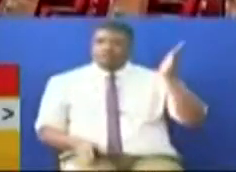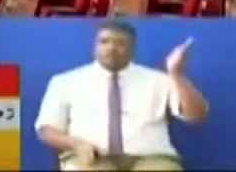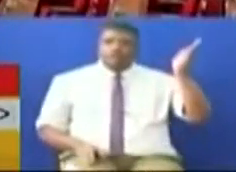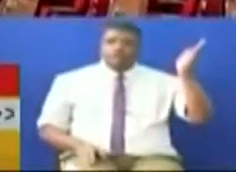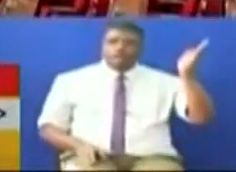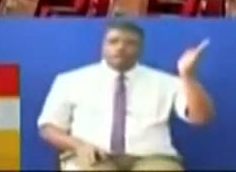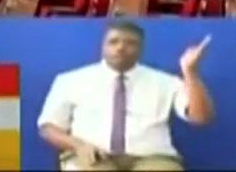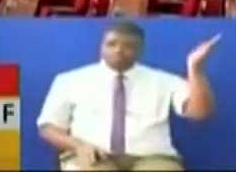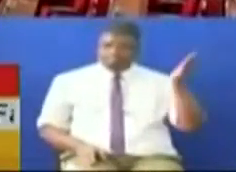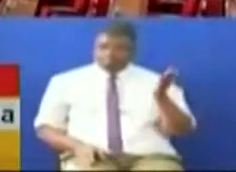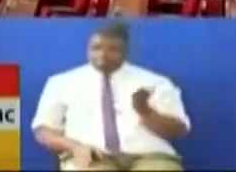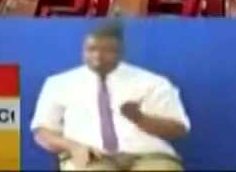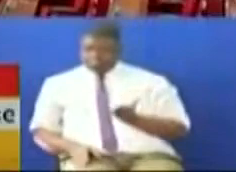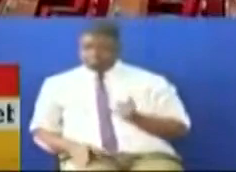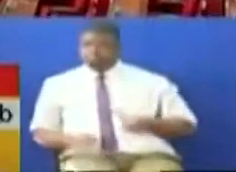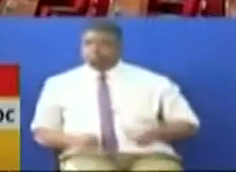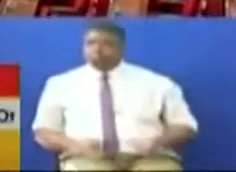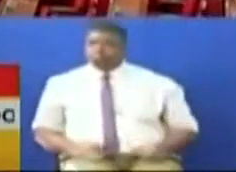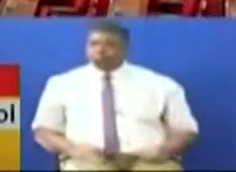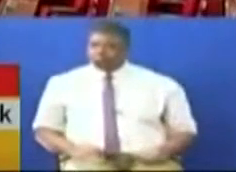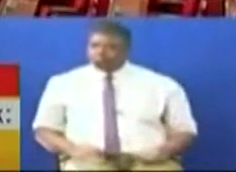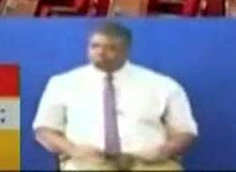Ndio taarifa Msekwa.